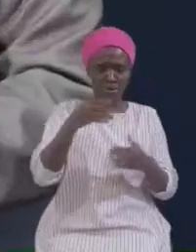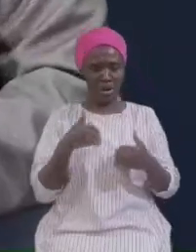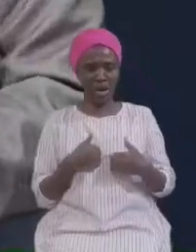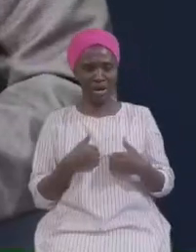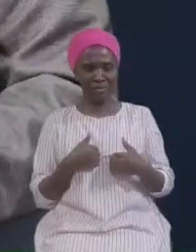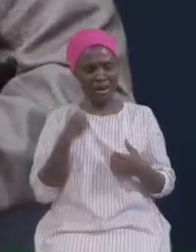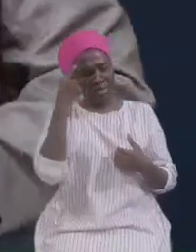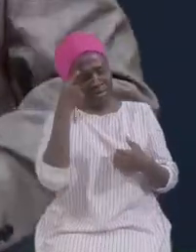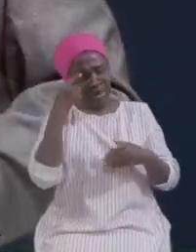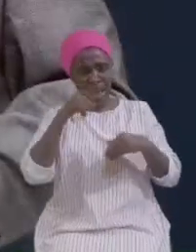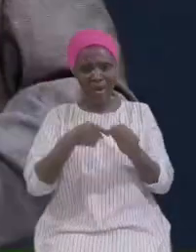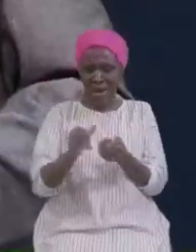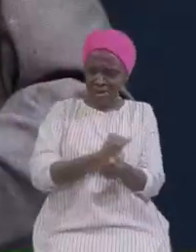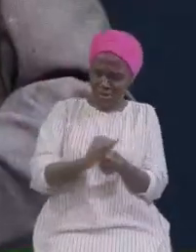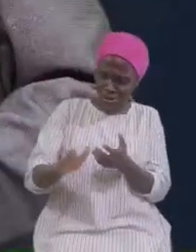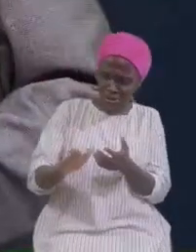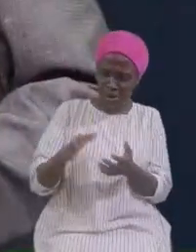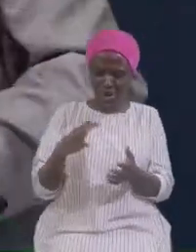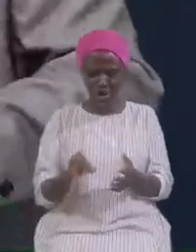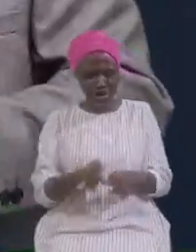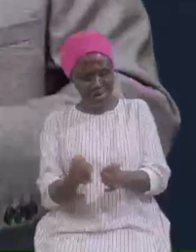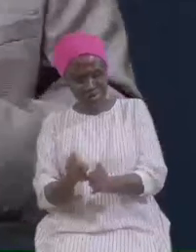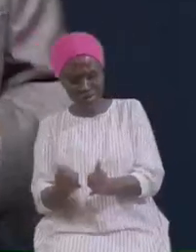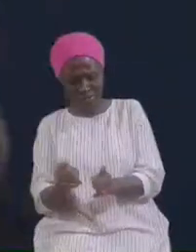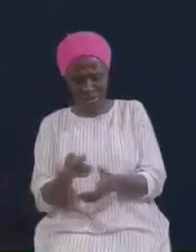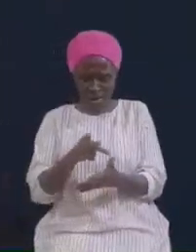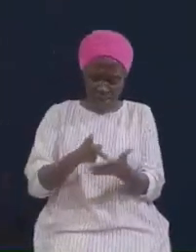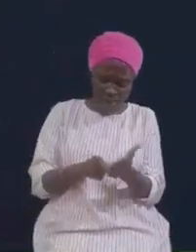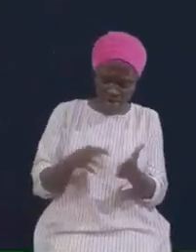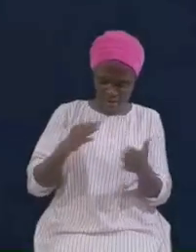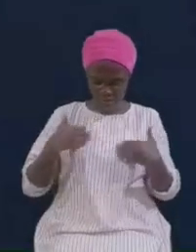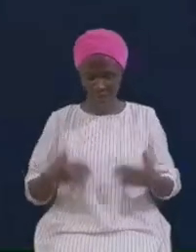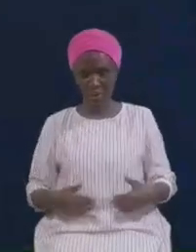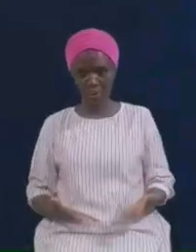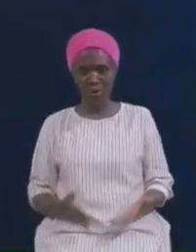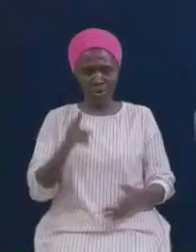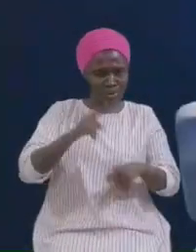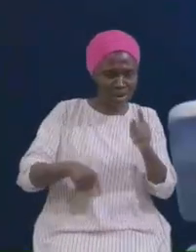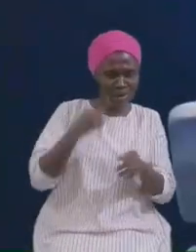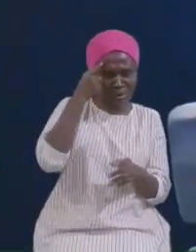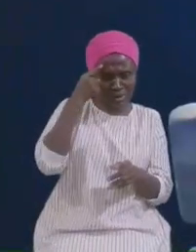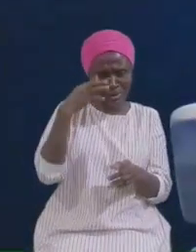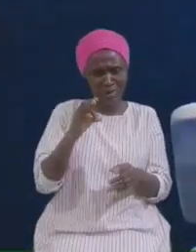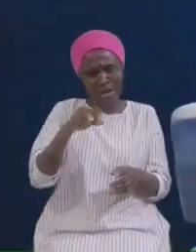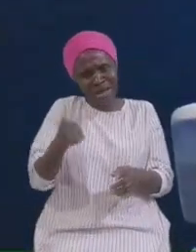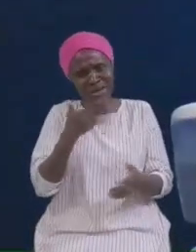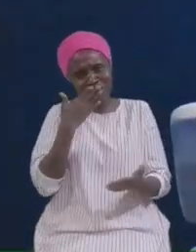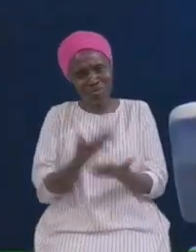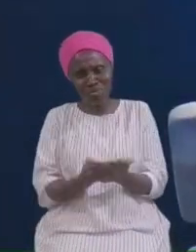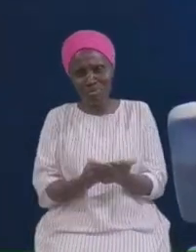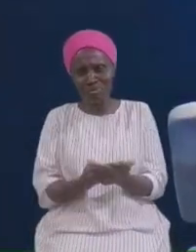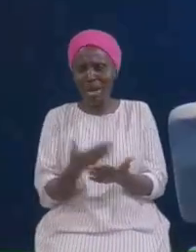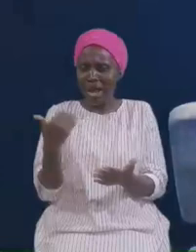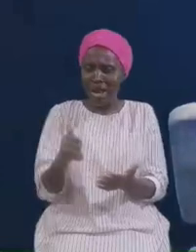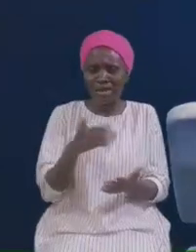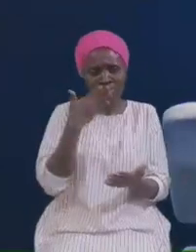subis, c'est la destruction de toutes les parties de ton corps. Tu n'arrives plus à penser à une bonne